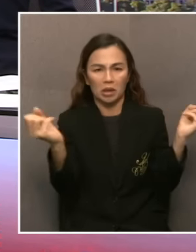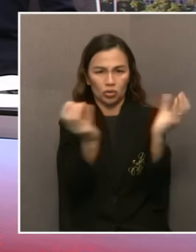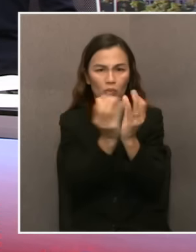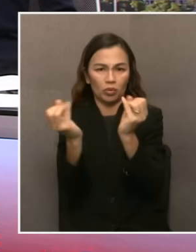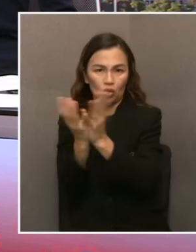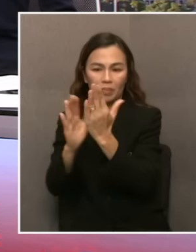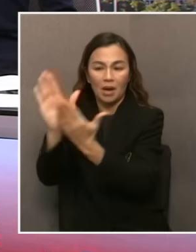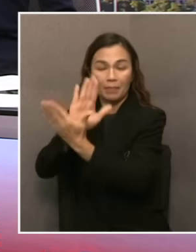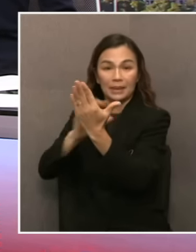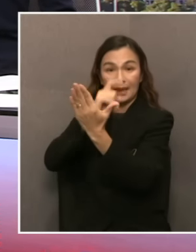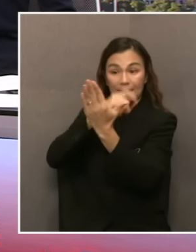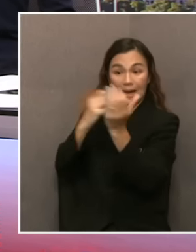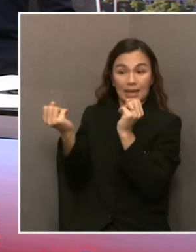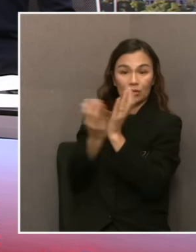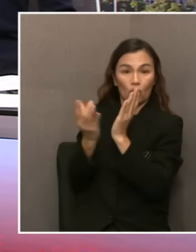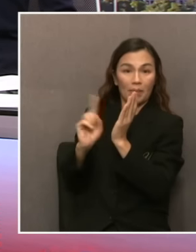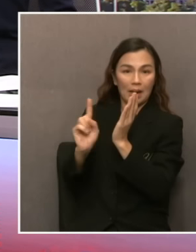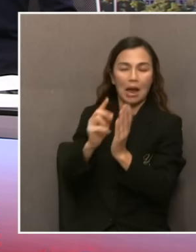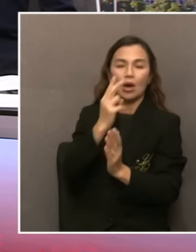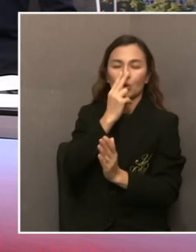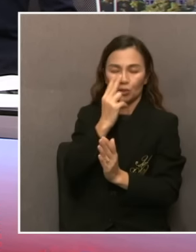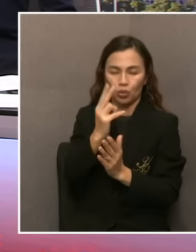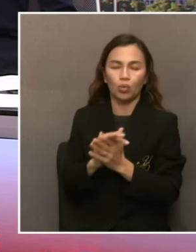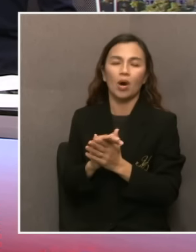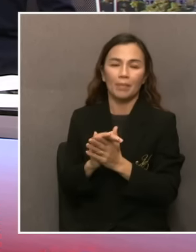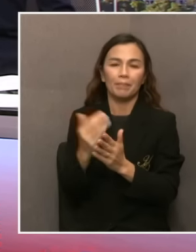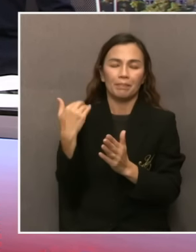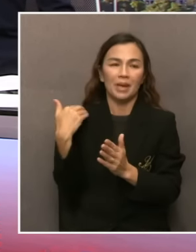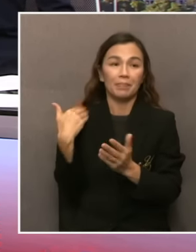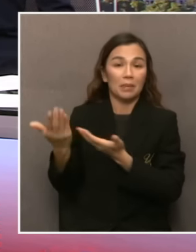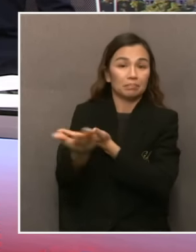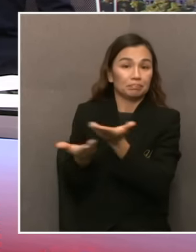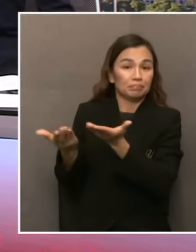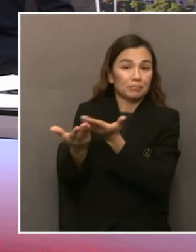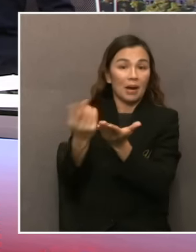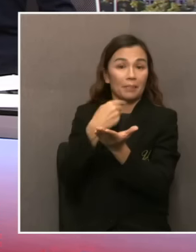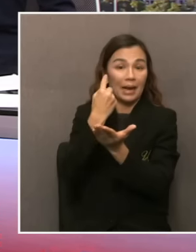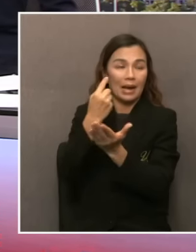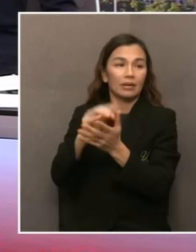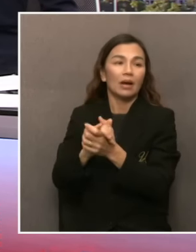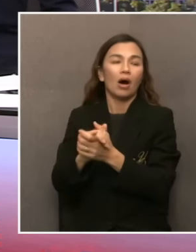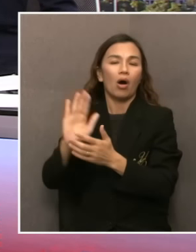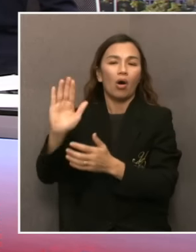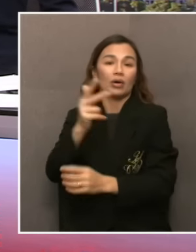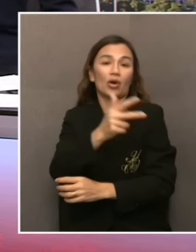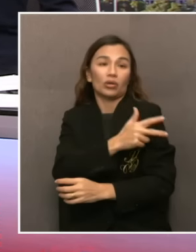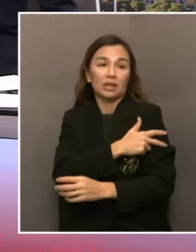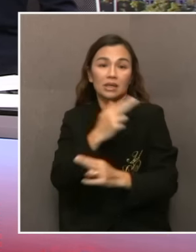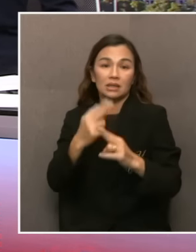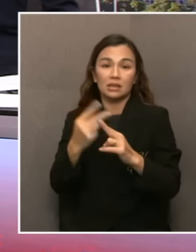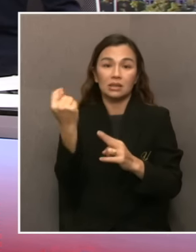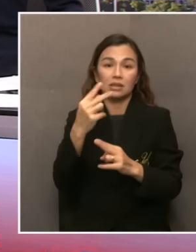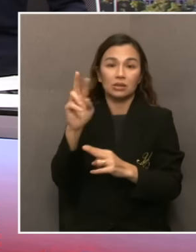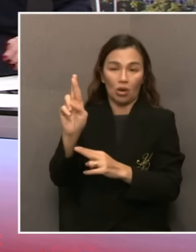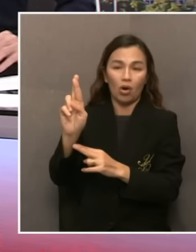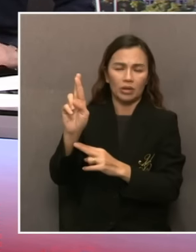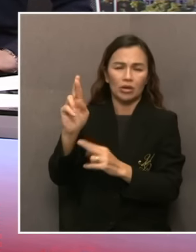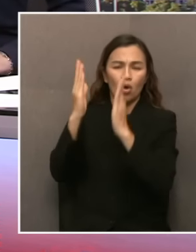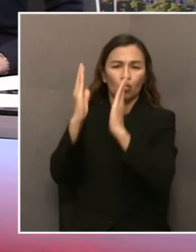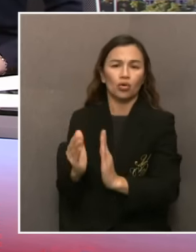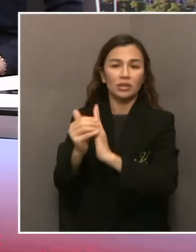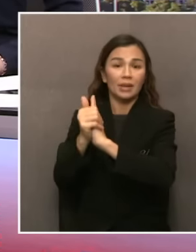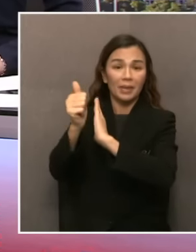ทบอย่างไรบ้างเดี๋ยววันนี้เราจะมาร่วมพูดคุยกันค่ะกับทางด้านของดร.ธรธรรมรงค์นาวาสวัสดิ์ผู้เชี่ยวชาญด้านนิเวศทางทะเ